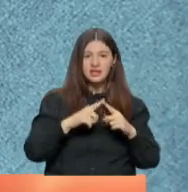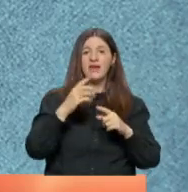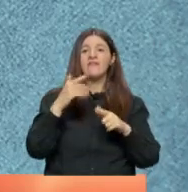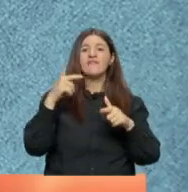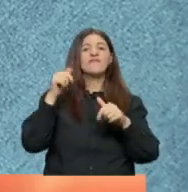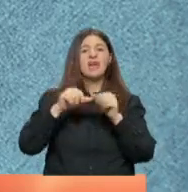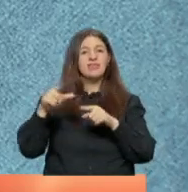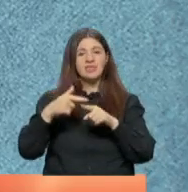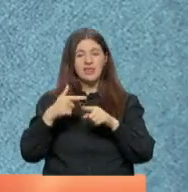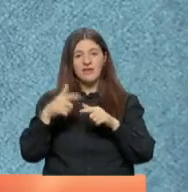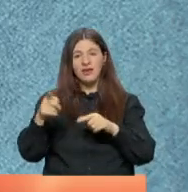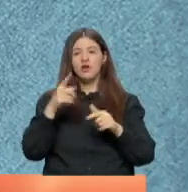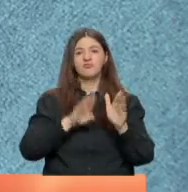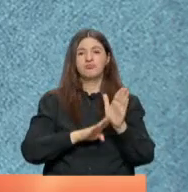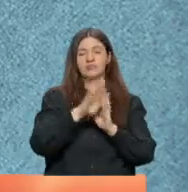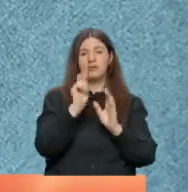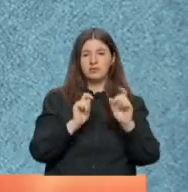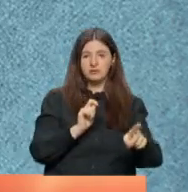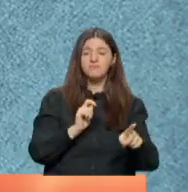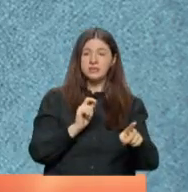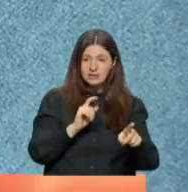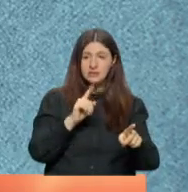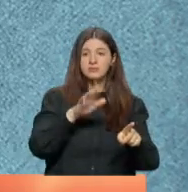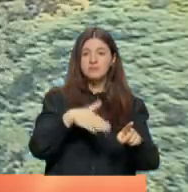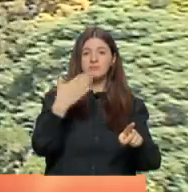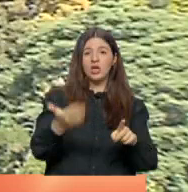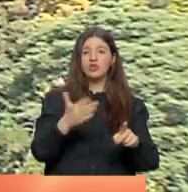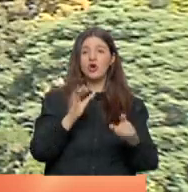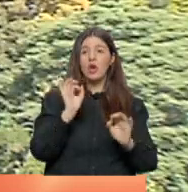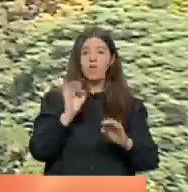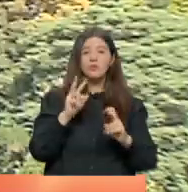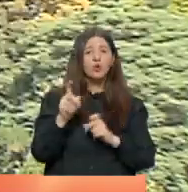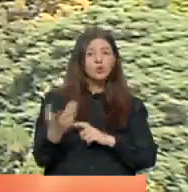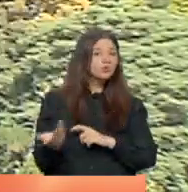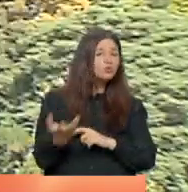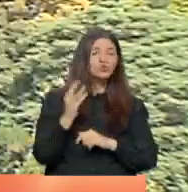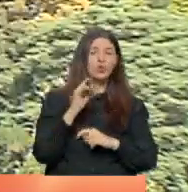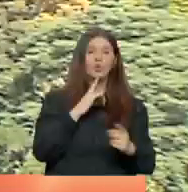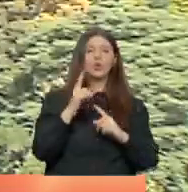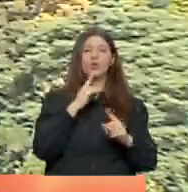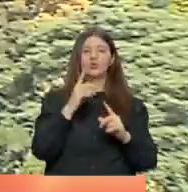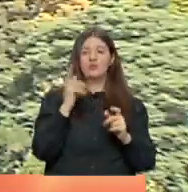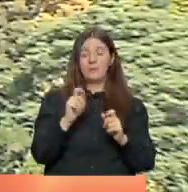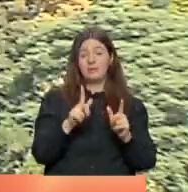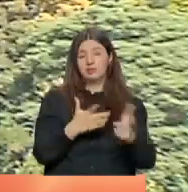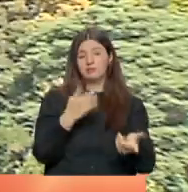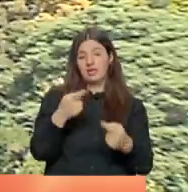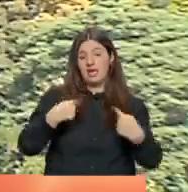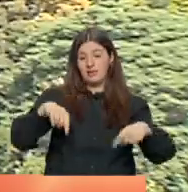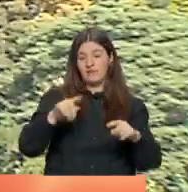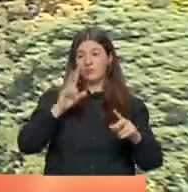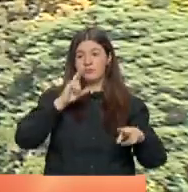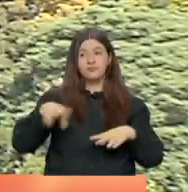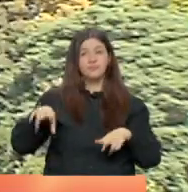fen bilimlerinde yukarıya taşındı. Şimdi bir başka önemli konu, yine çokça konuşmamız gerekiyor. Zaten bir